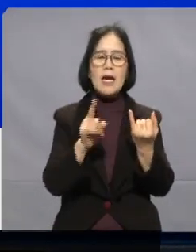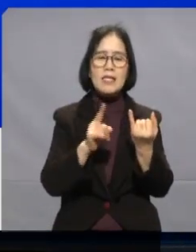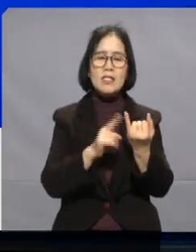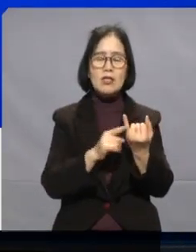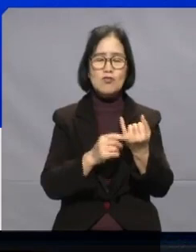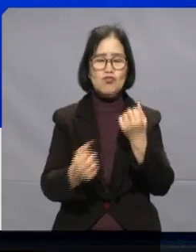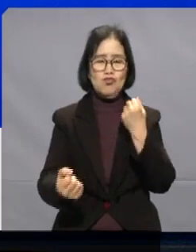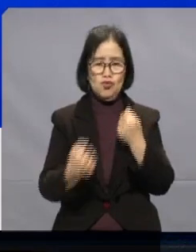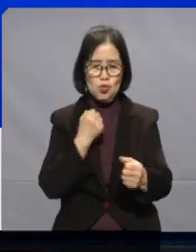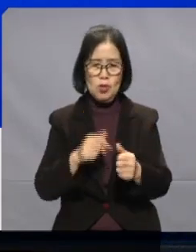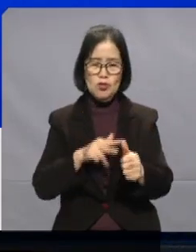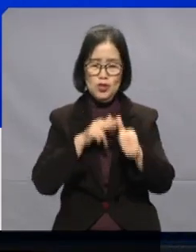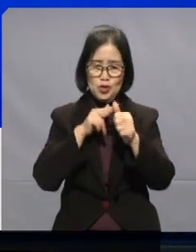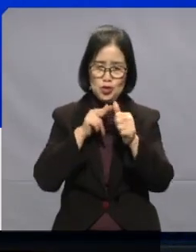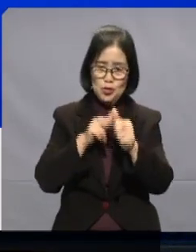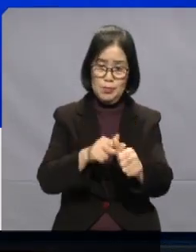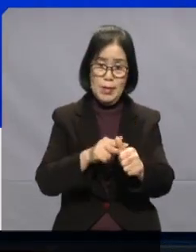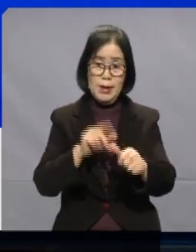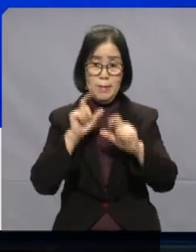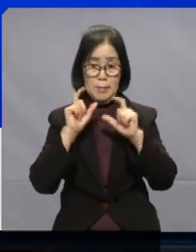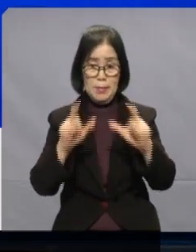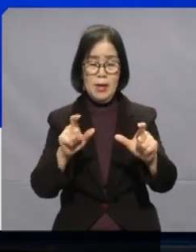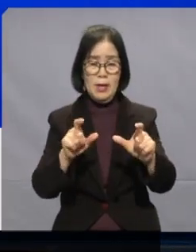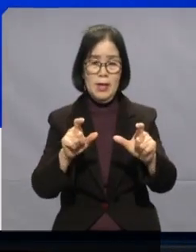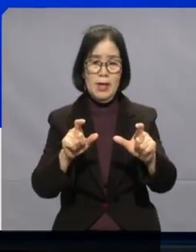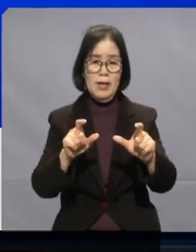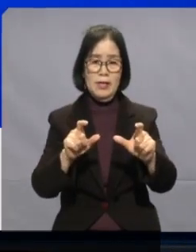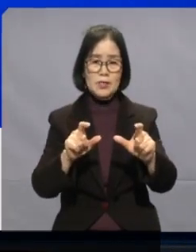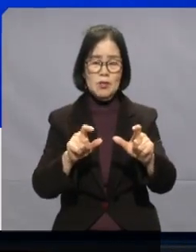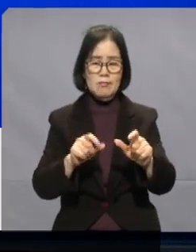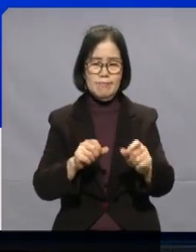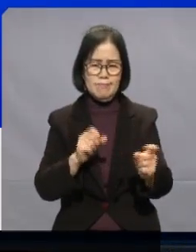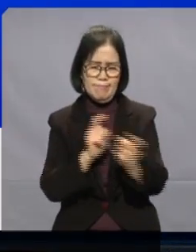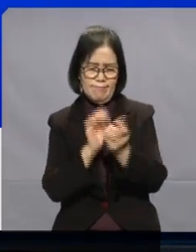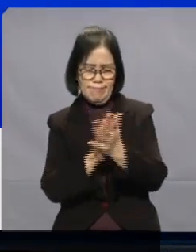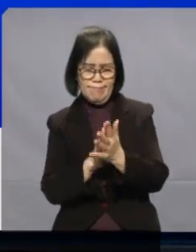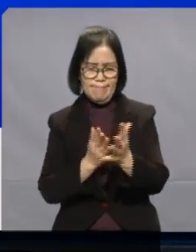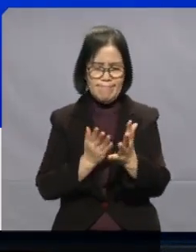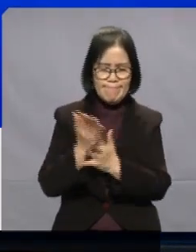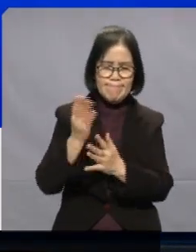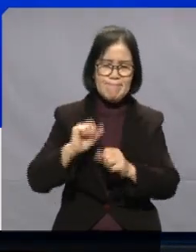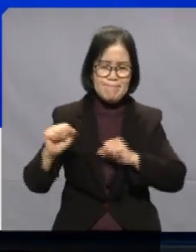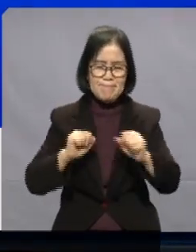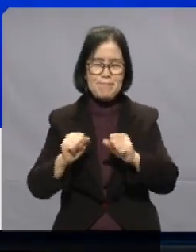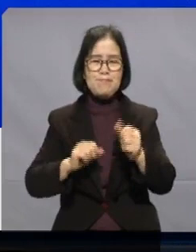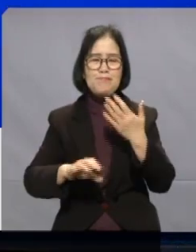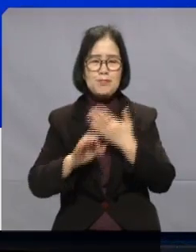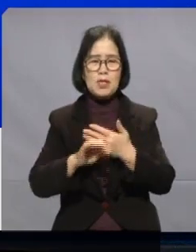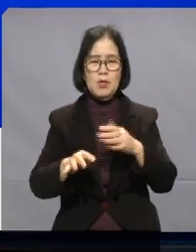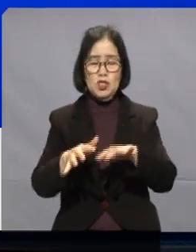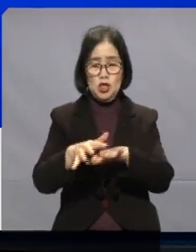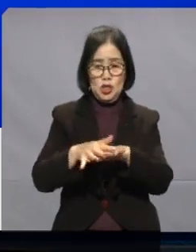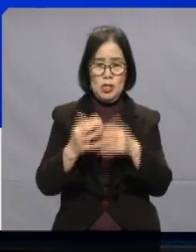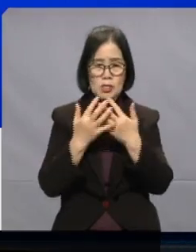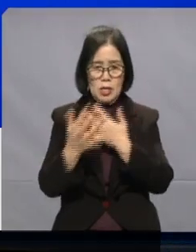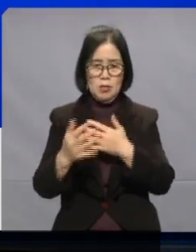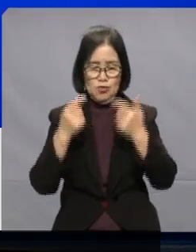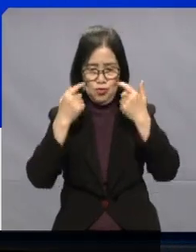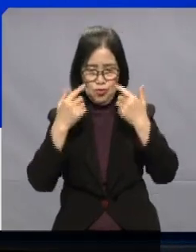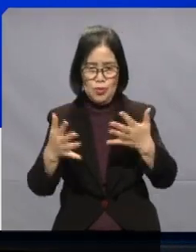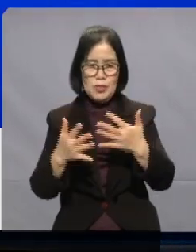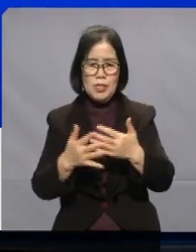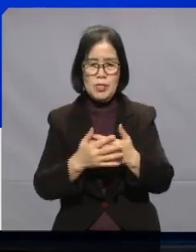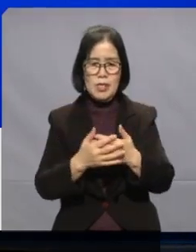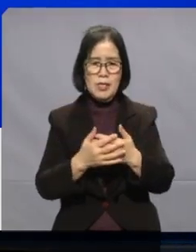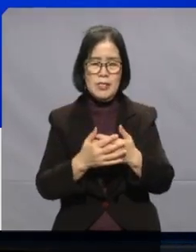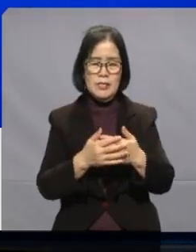그럼에도 불구하고 출마를 선언했다 그래서 정면 돌파하겠다라고 했다면 이번 전당대회 구도는 뚜렷하게